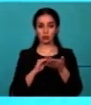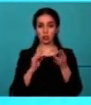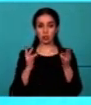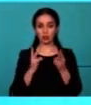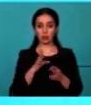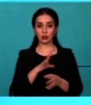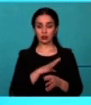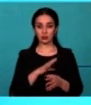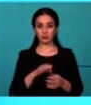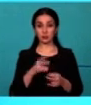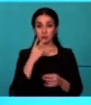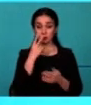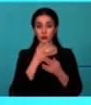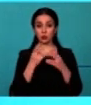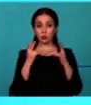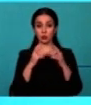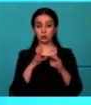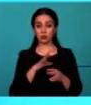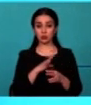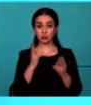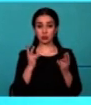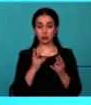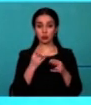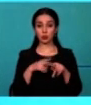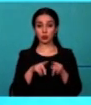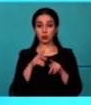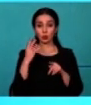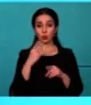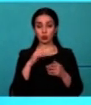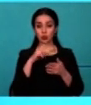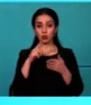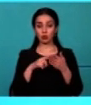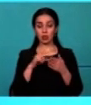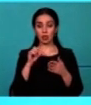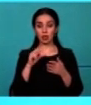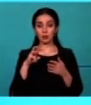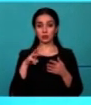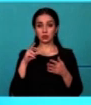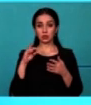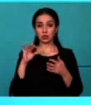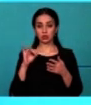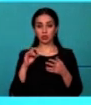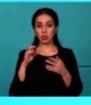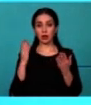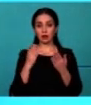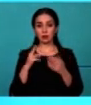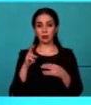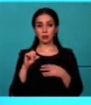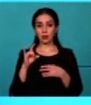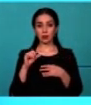edi. Ko'rib chiqamiz. 4-chi savol. IMG tagining qanday parametrlari